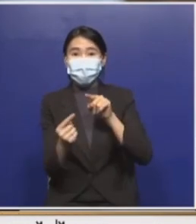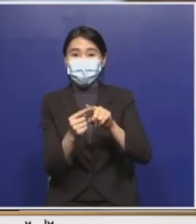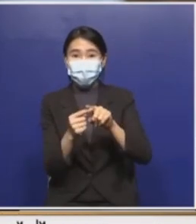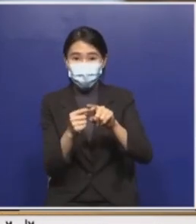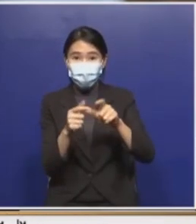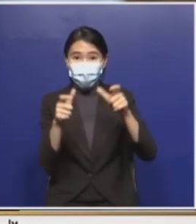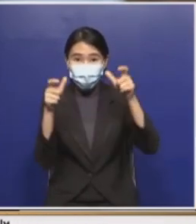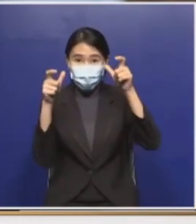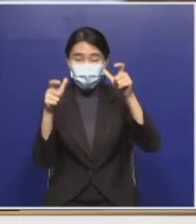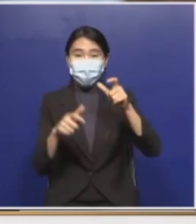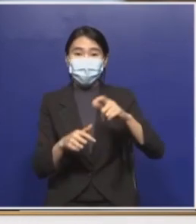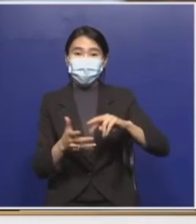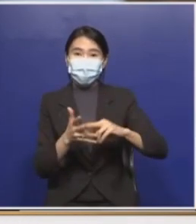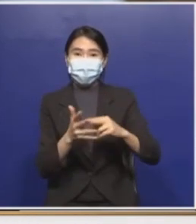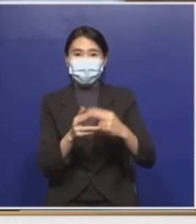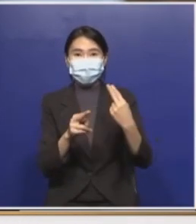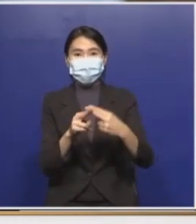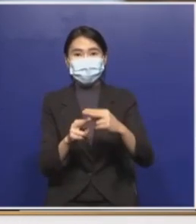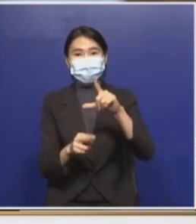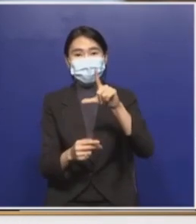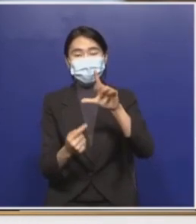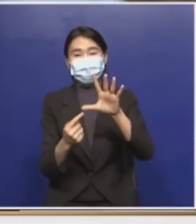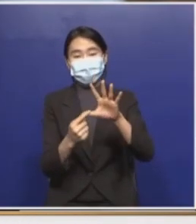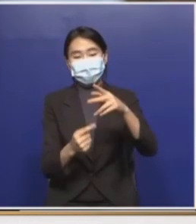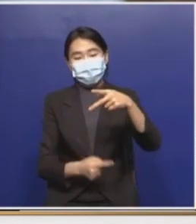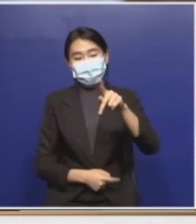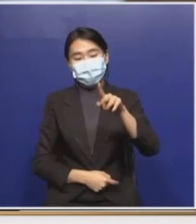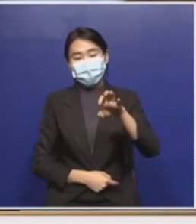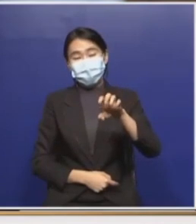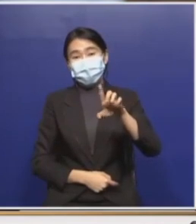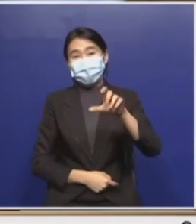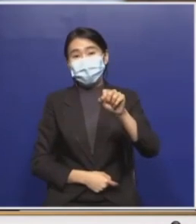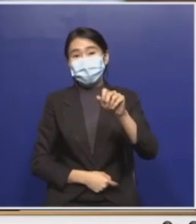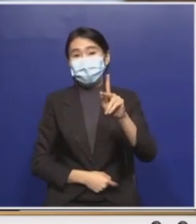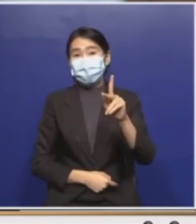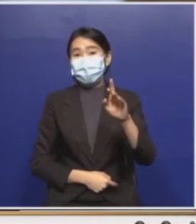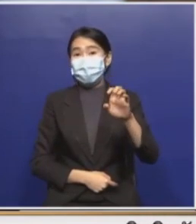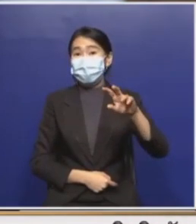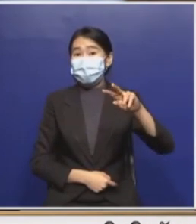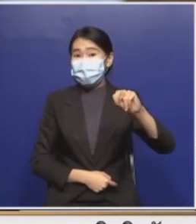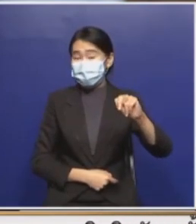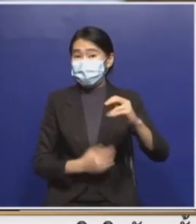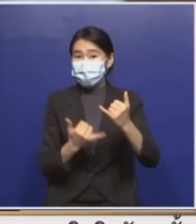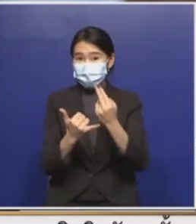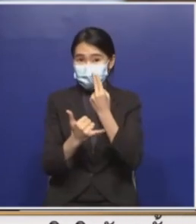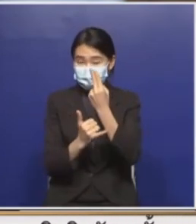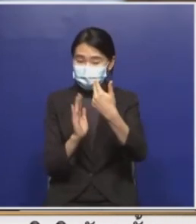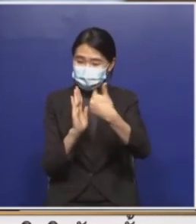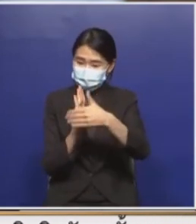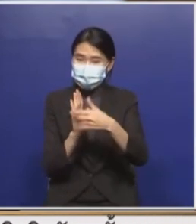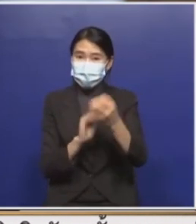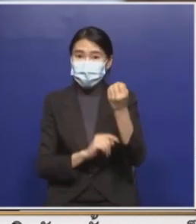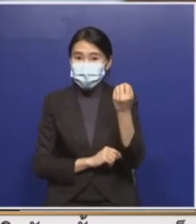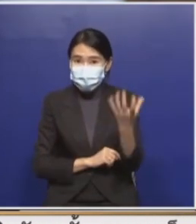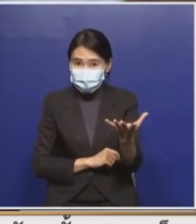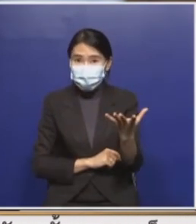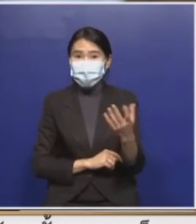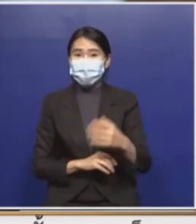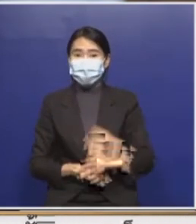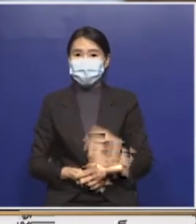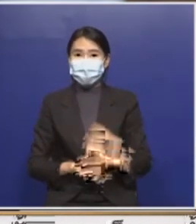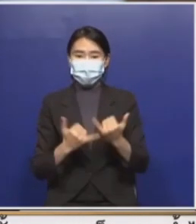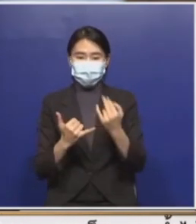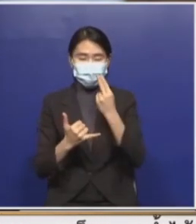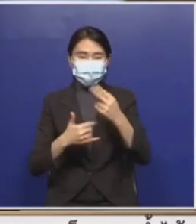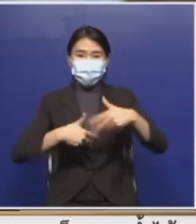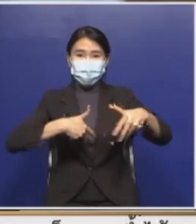ก็คือลัมปี้สกินซึ่งเกิดระบาดขึ้นสิ่งที่เกิดก็คือประชาช